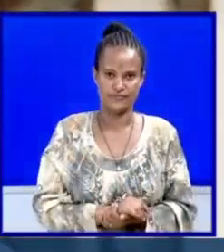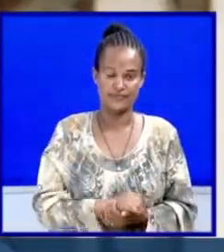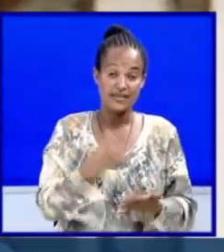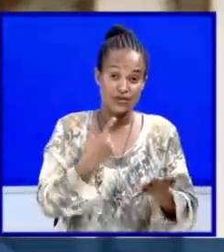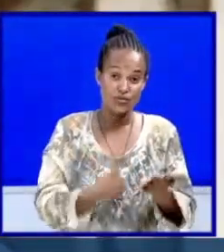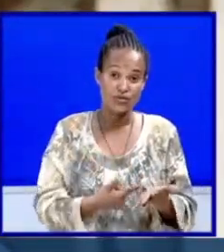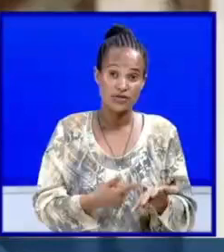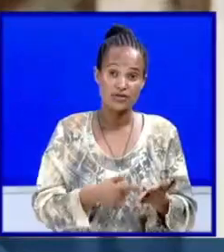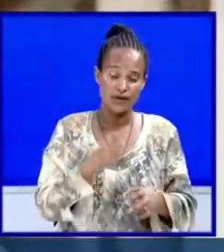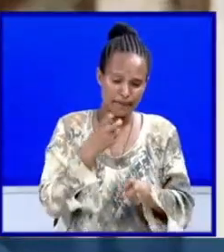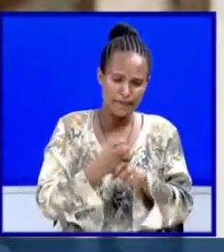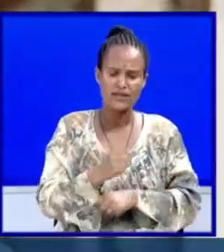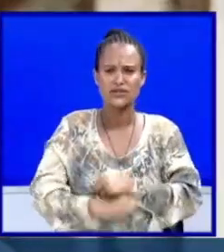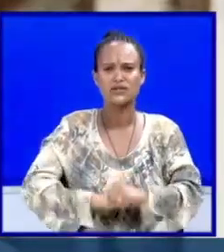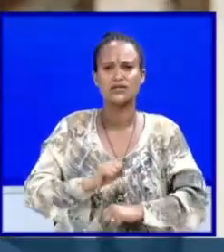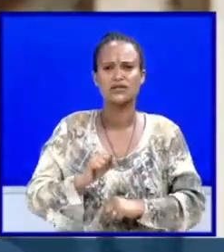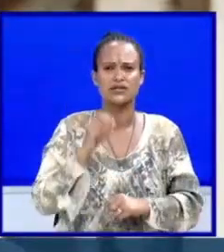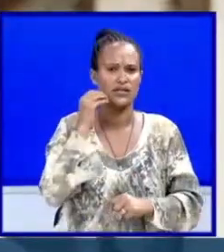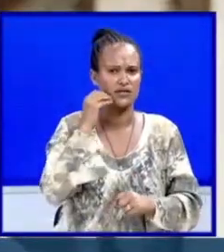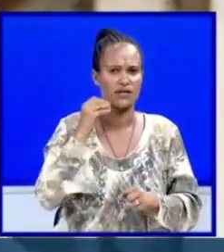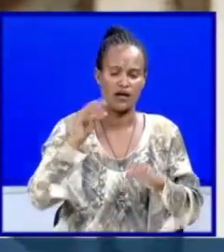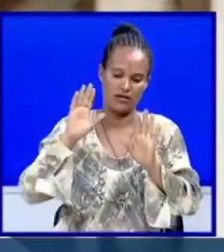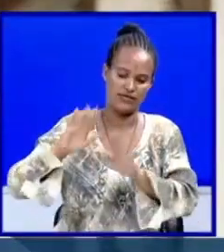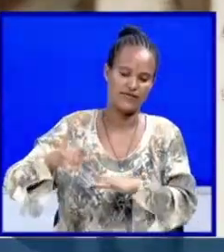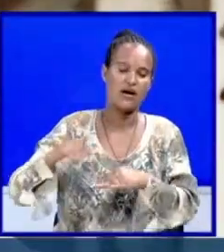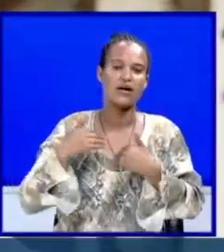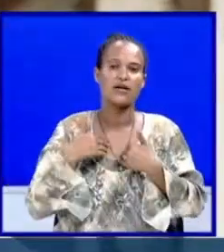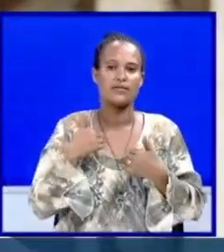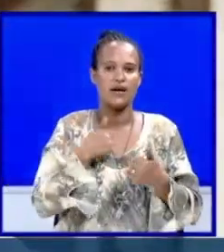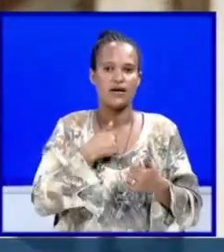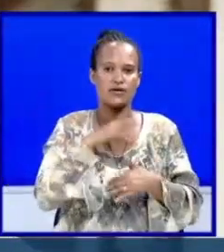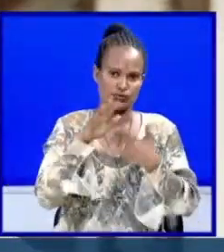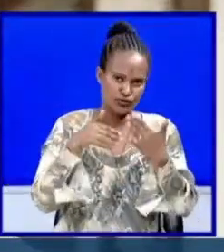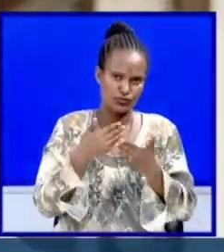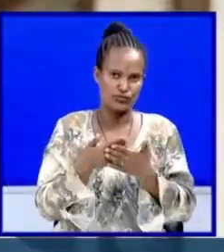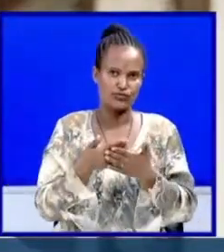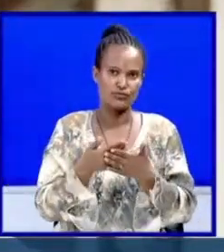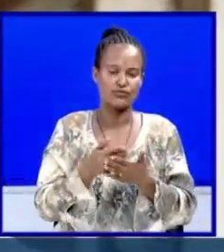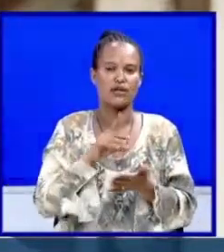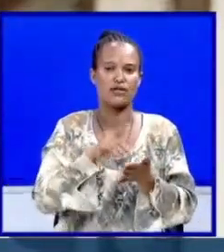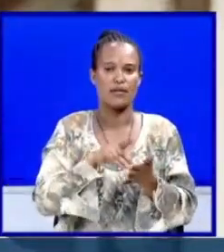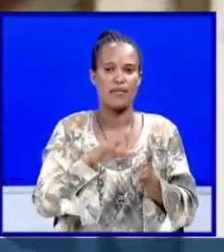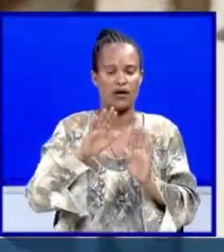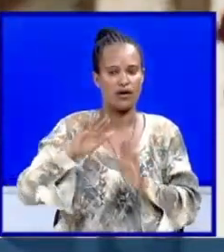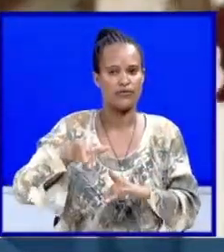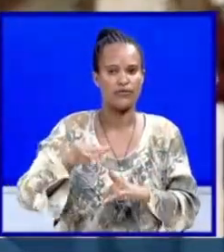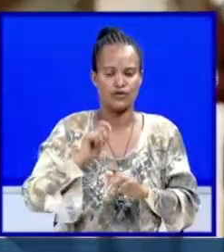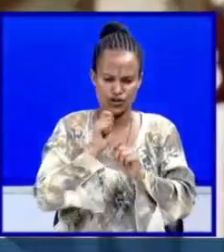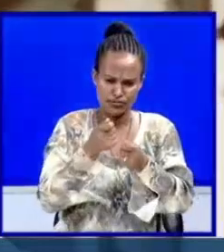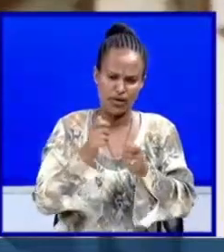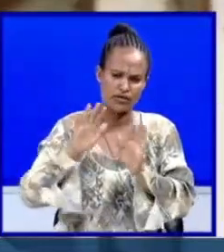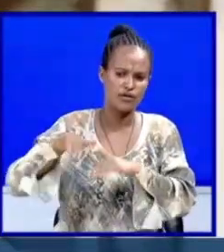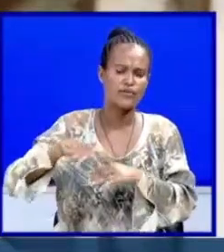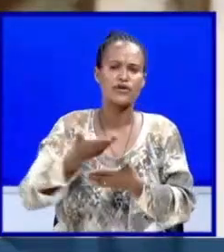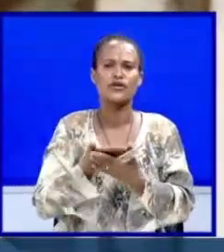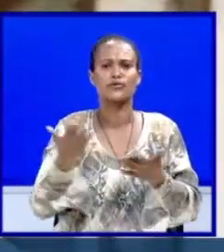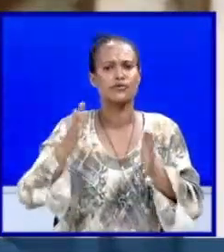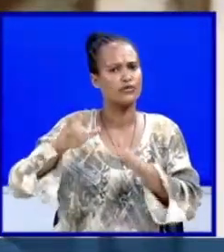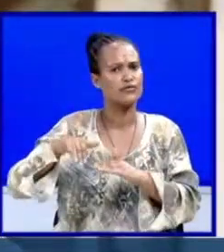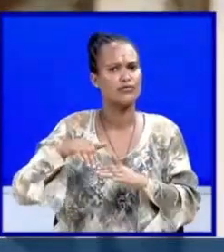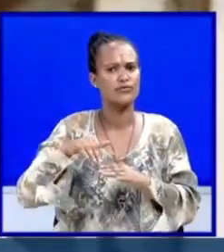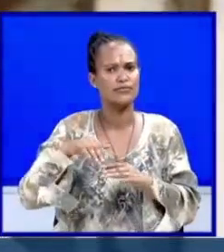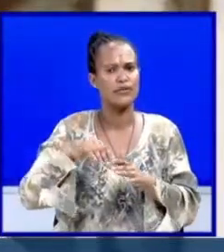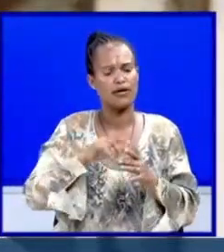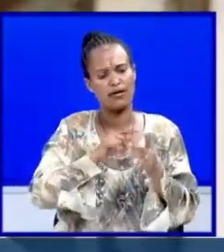እዚ ከቢድ ጨናነ ገዛይ ሓሪሙና ኣነ ልባዕለይ ኩሉ ከተማ ሙሉእ ገጹ ሓሪምዎ ሽልማት ደውሪዩ ንብረት ደውሪዩ ፍቓደ በረካ